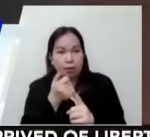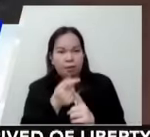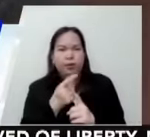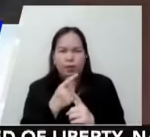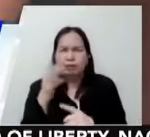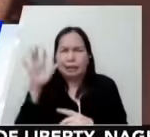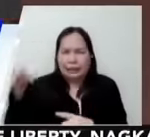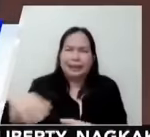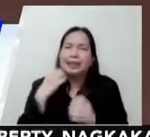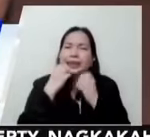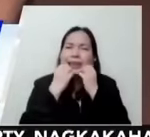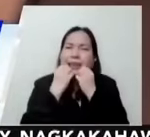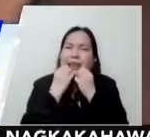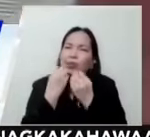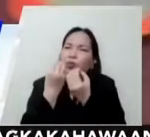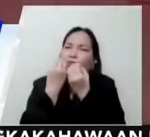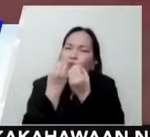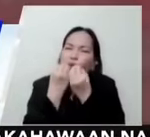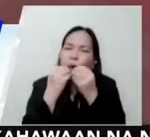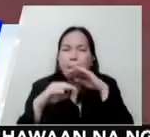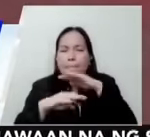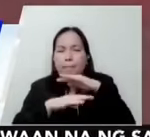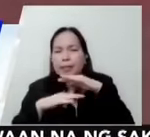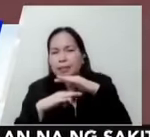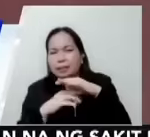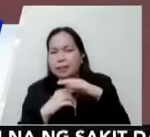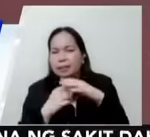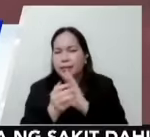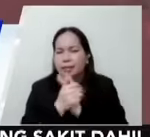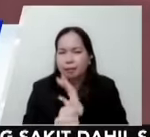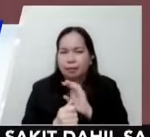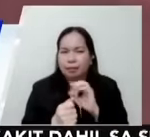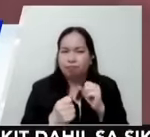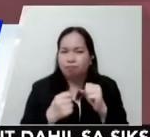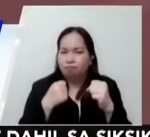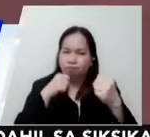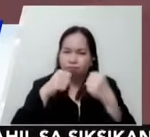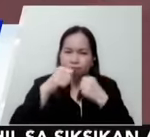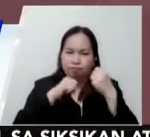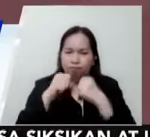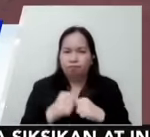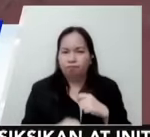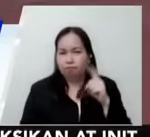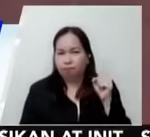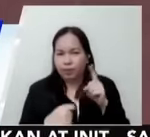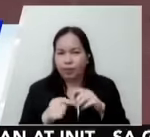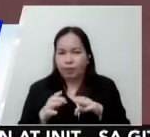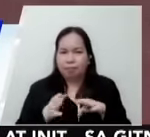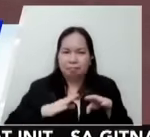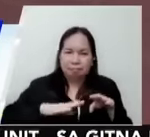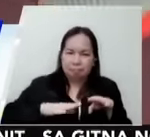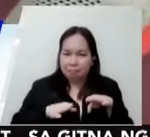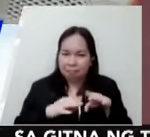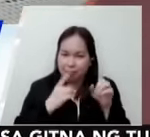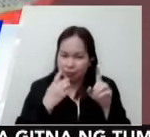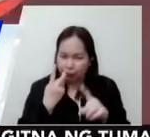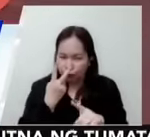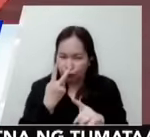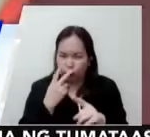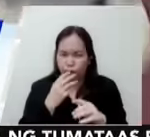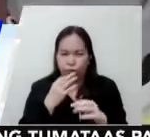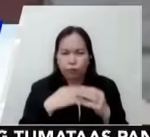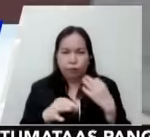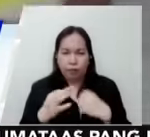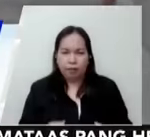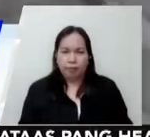ilang basic skills sa boxing. Igaganon nyo lang, tapos igaganon nyo. Yan. So